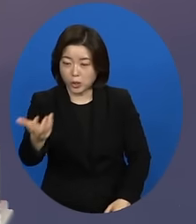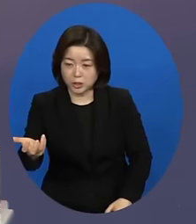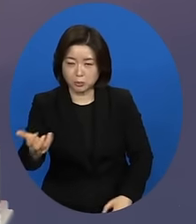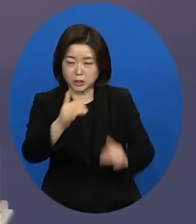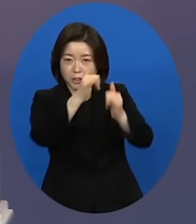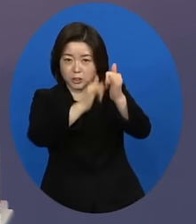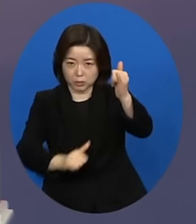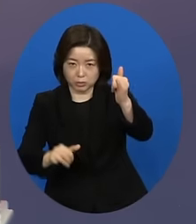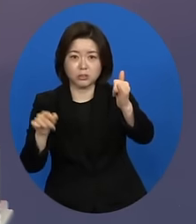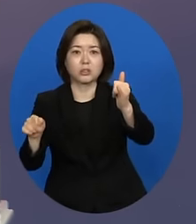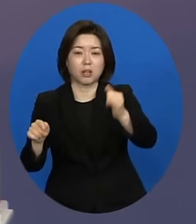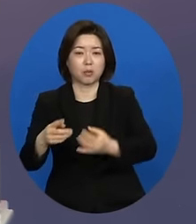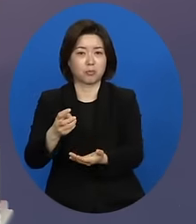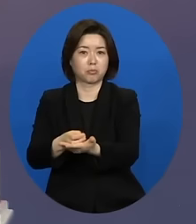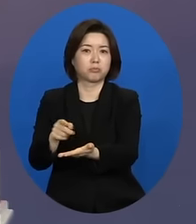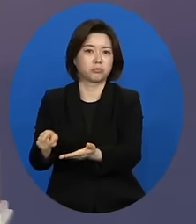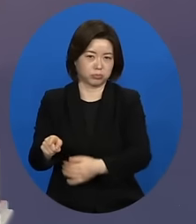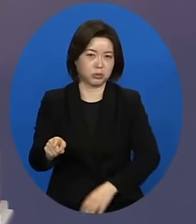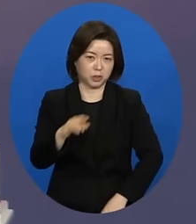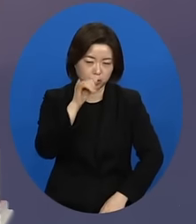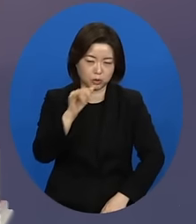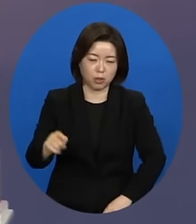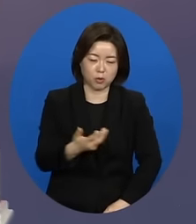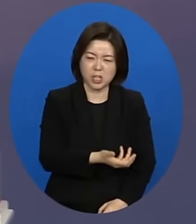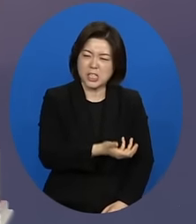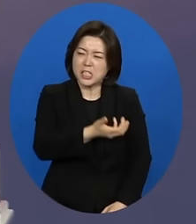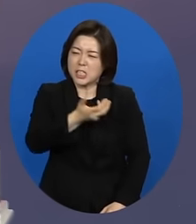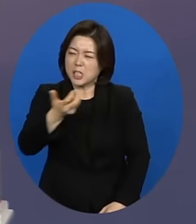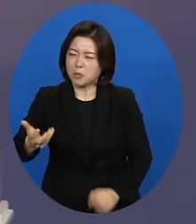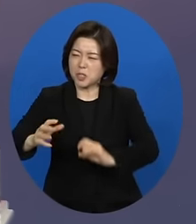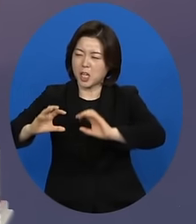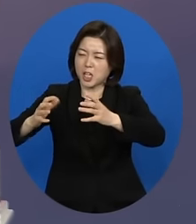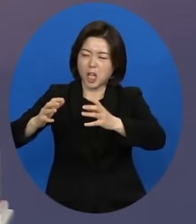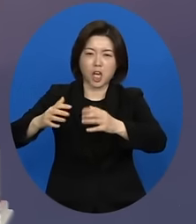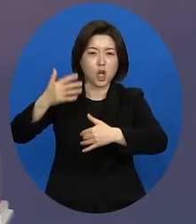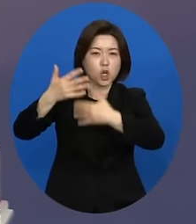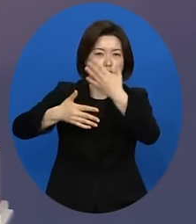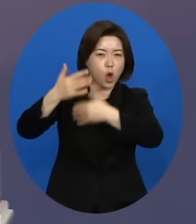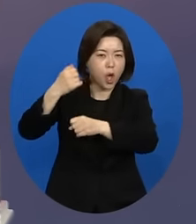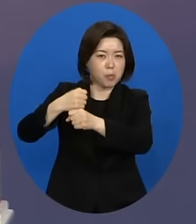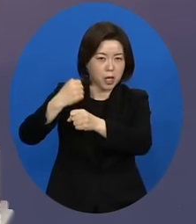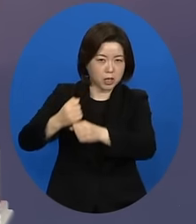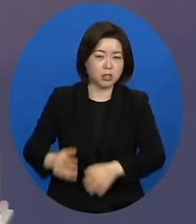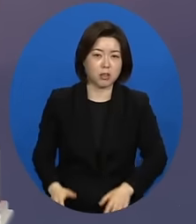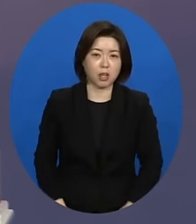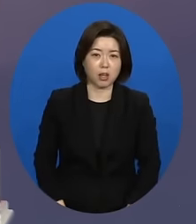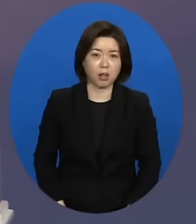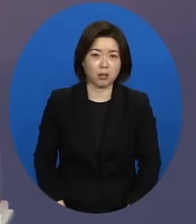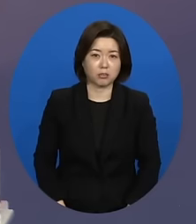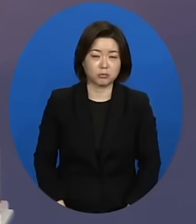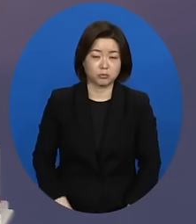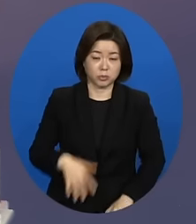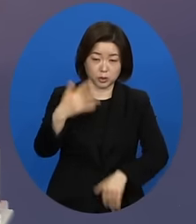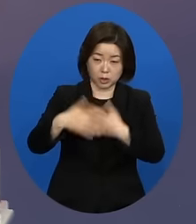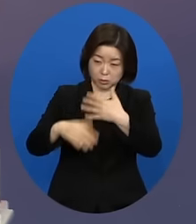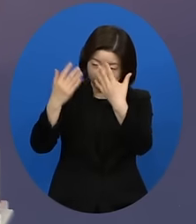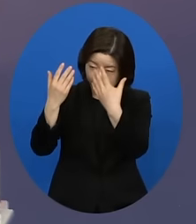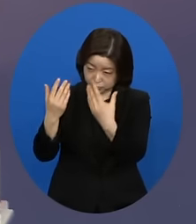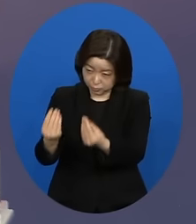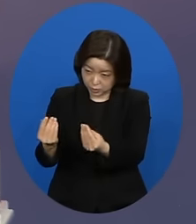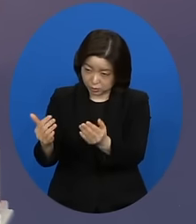Immigrant. 이민의 나라라는 영화를 만드는데 영화를 다 만들어 놓고